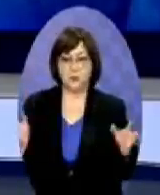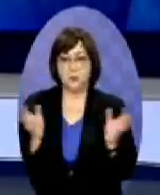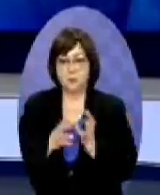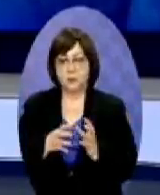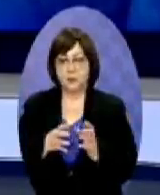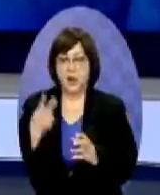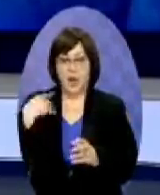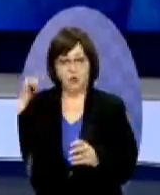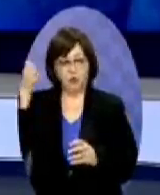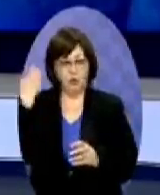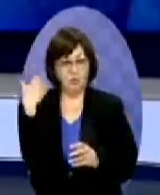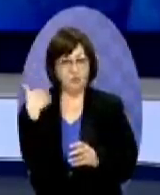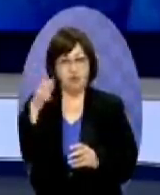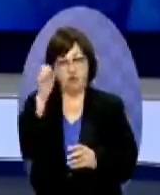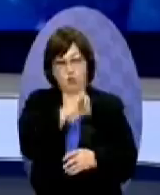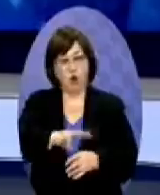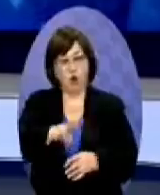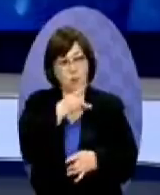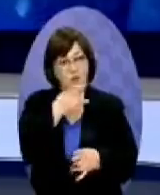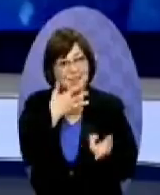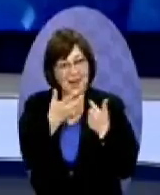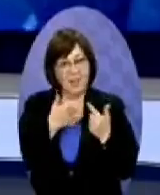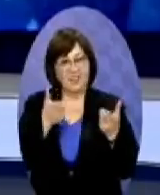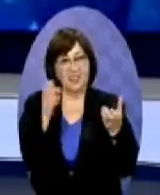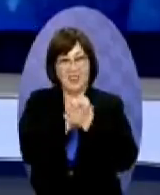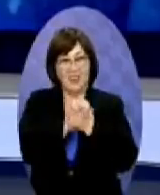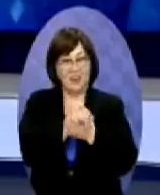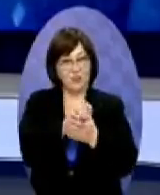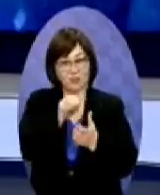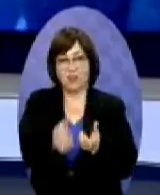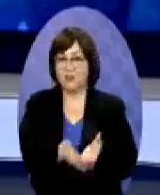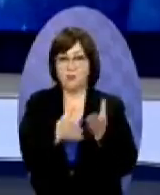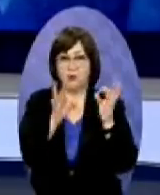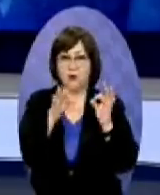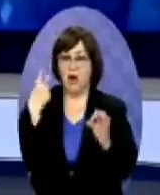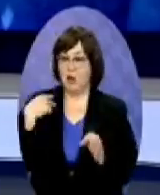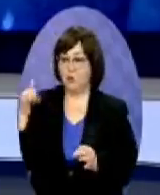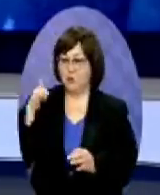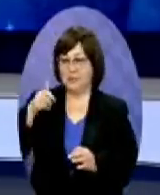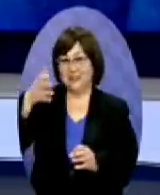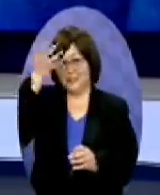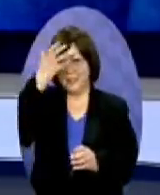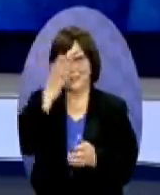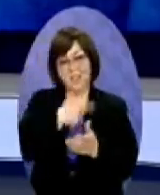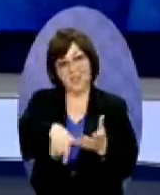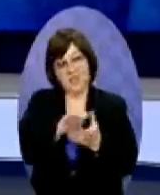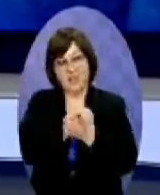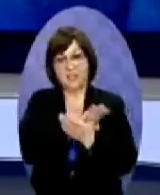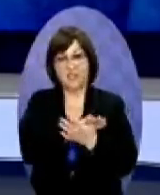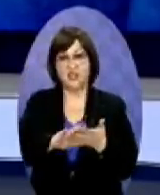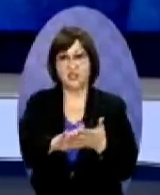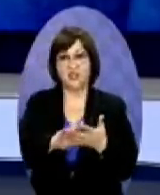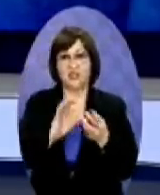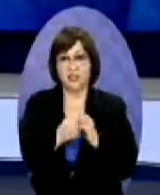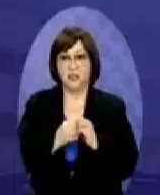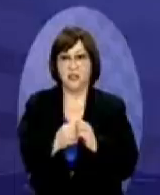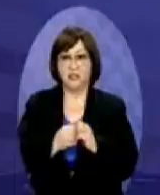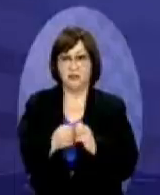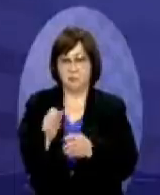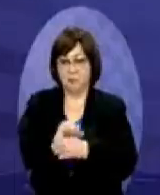холбоотой байгуулсан Brexit-ийг хэрэгжүүлэх гэрээг дэмжээгүй улмаас Британий засгийн газар гэрээг шинчлэн байгуулах үүрэгтэй тулгараад байгаа юм